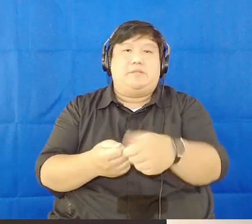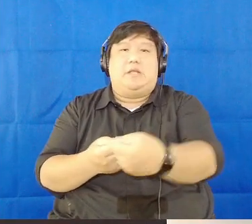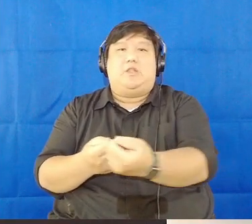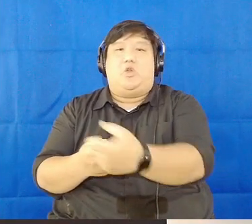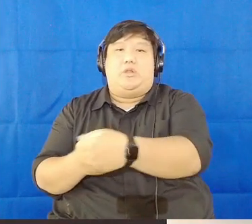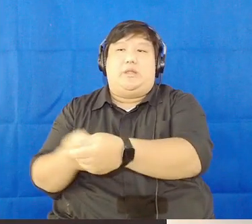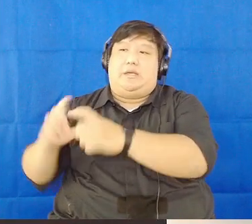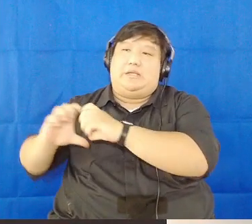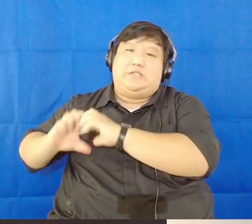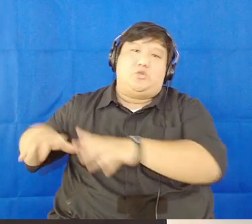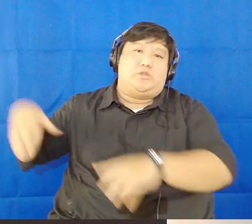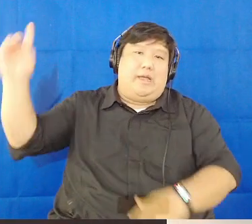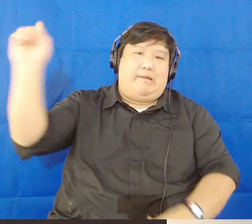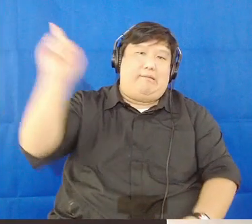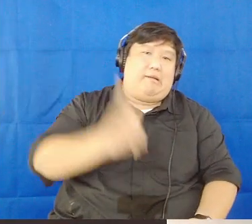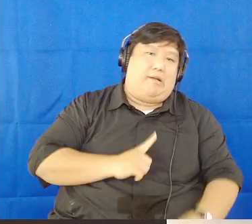mereka.